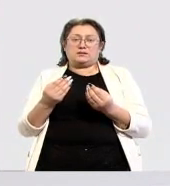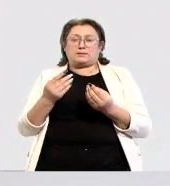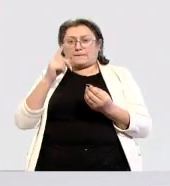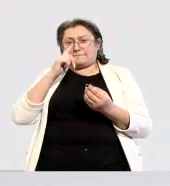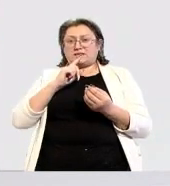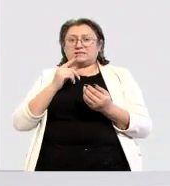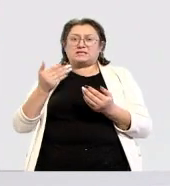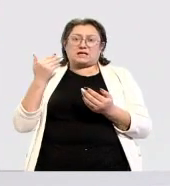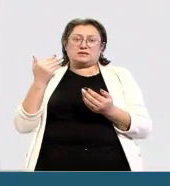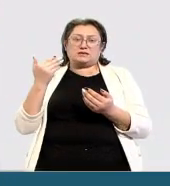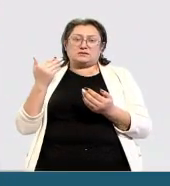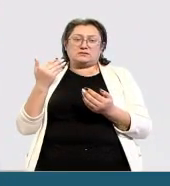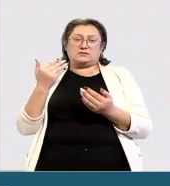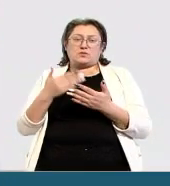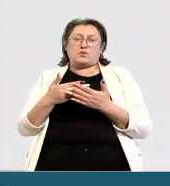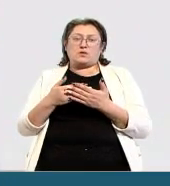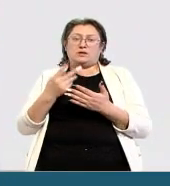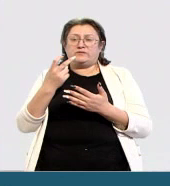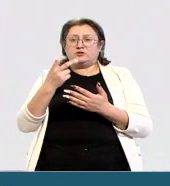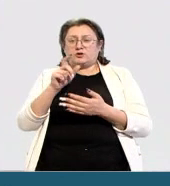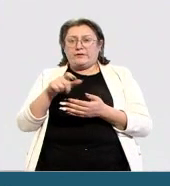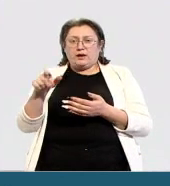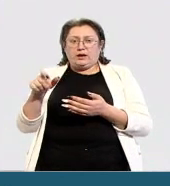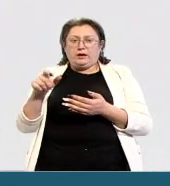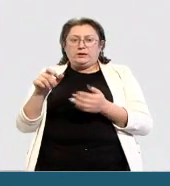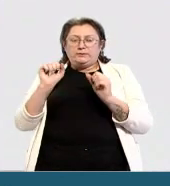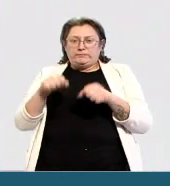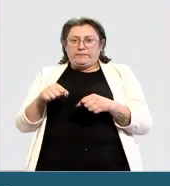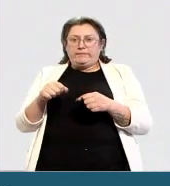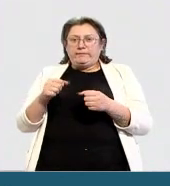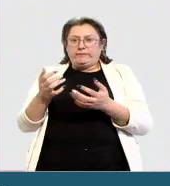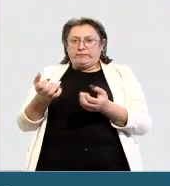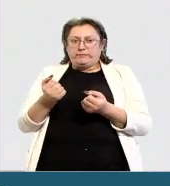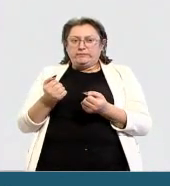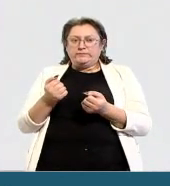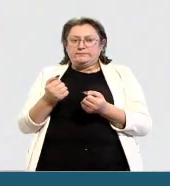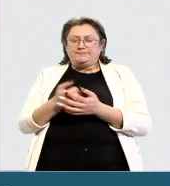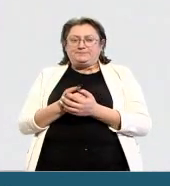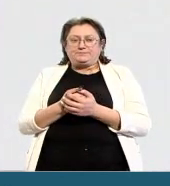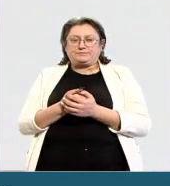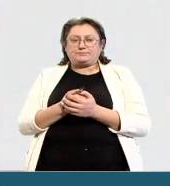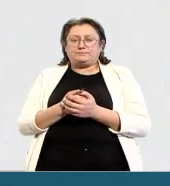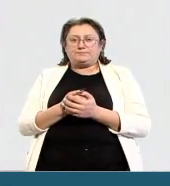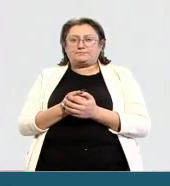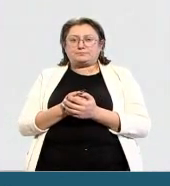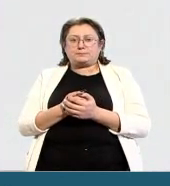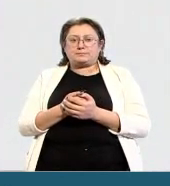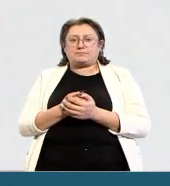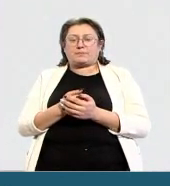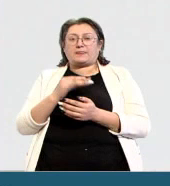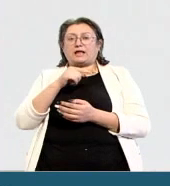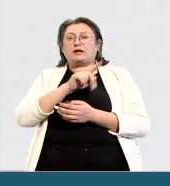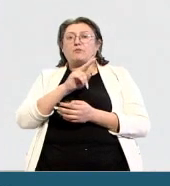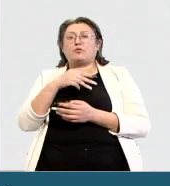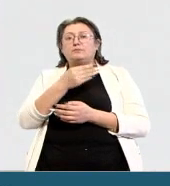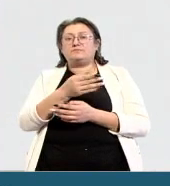месяц назад, это где-то около 200 человек могли претендовать. Мы с претендентами,